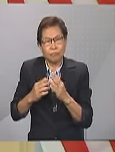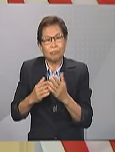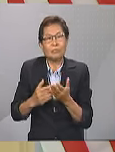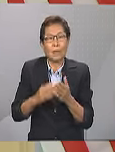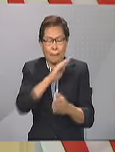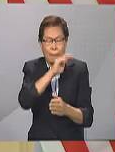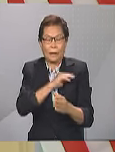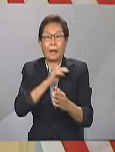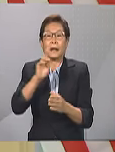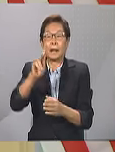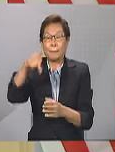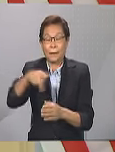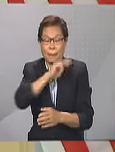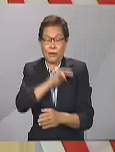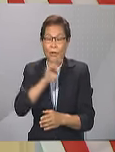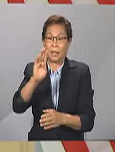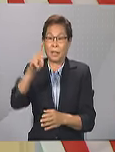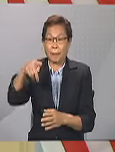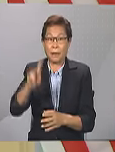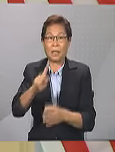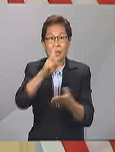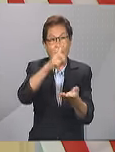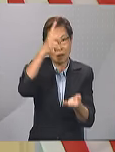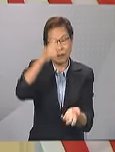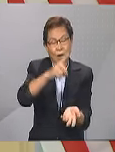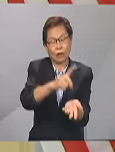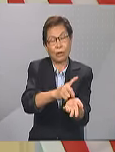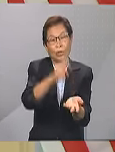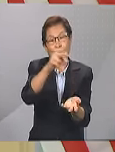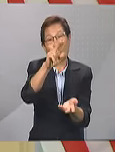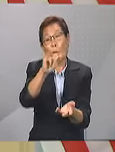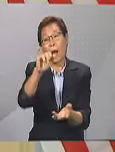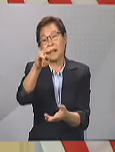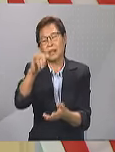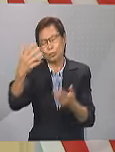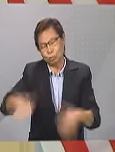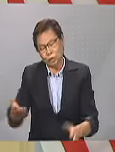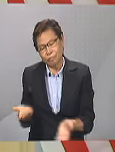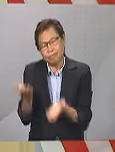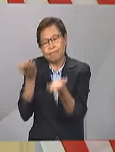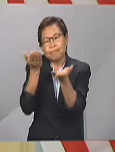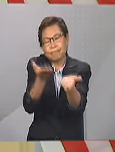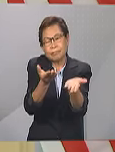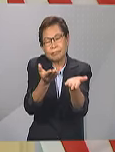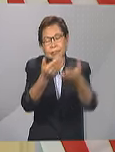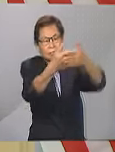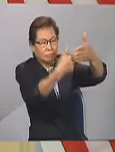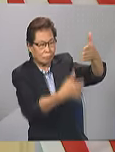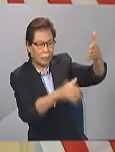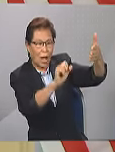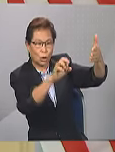pengajian tinggi yang hormat Datuk Dr Nuraini Ahmad telah pun membentangkan e-shop